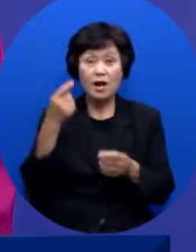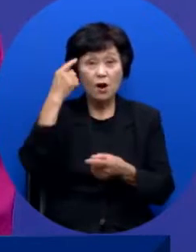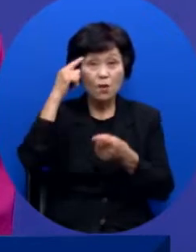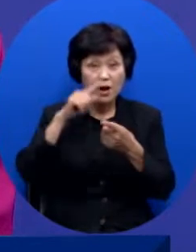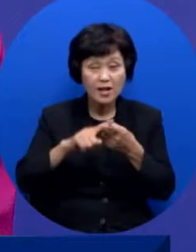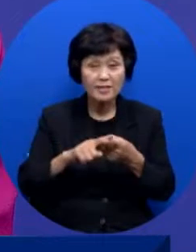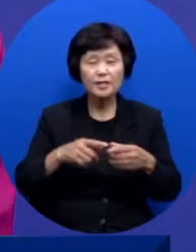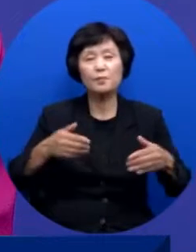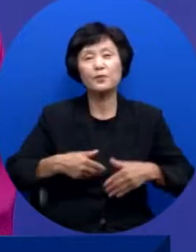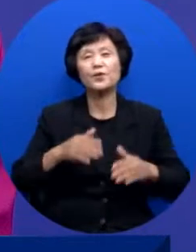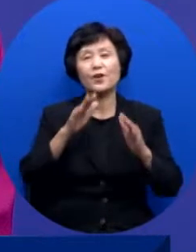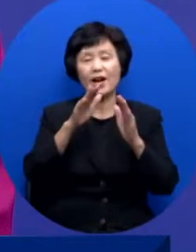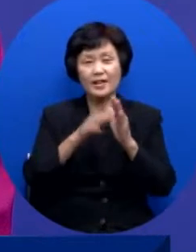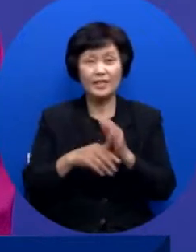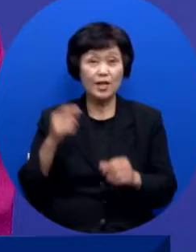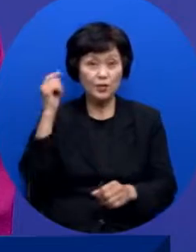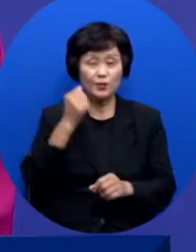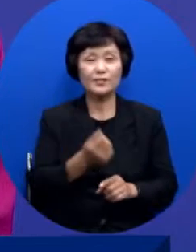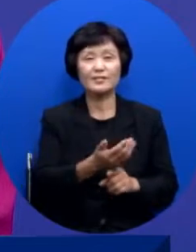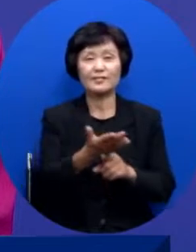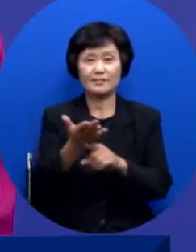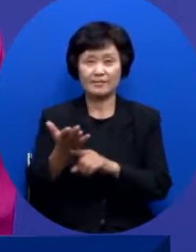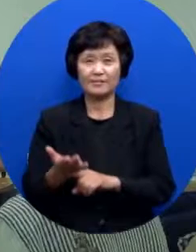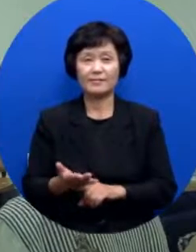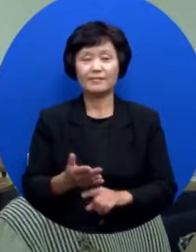소식 전해드립니다. 윤효열 통신원입니다.